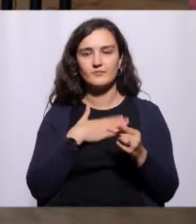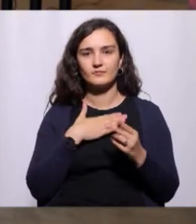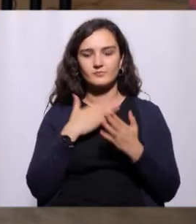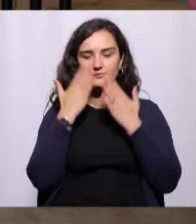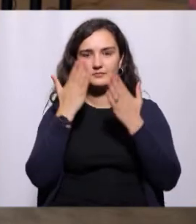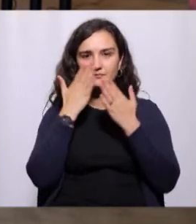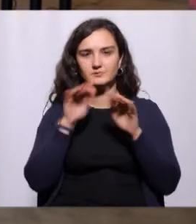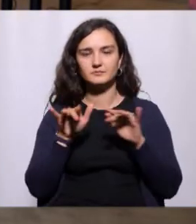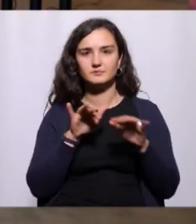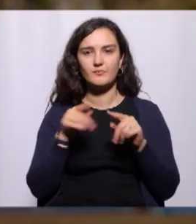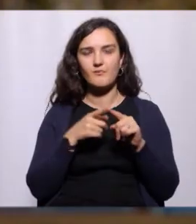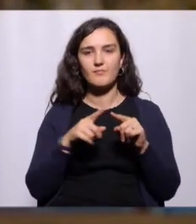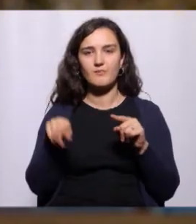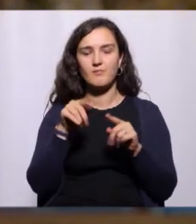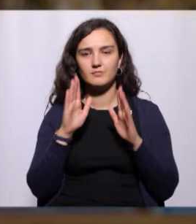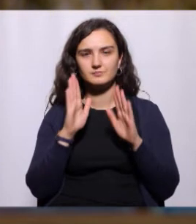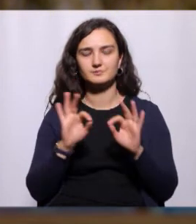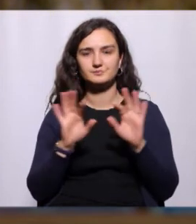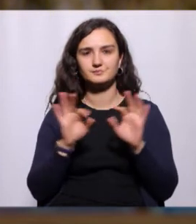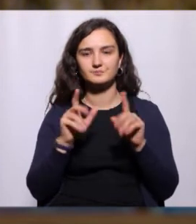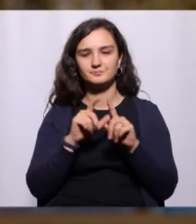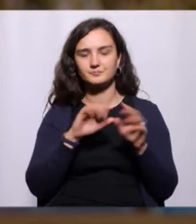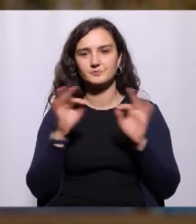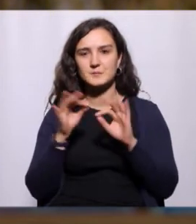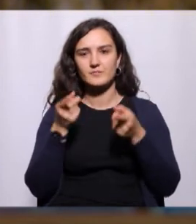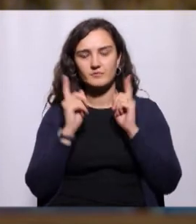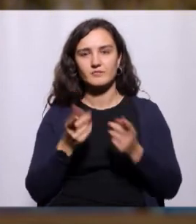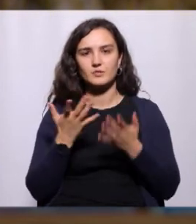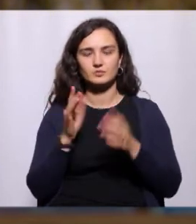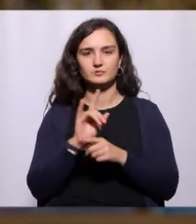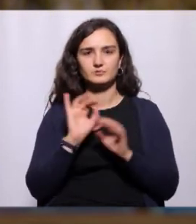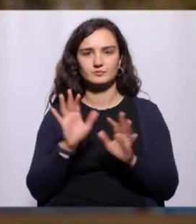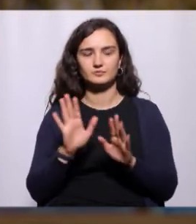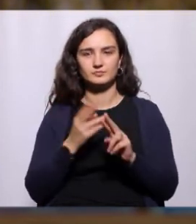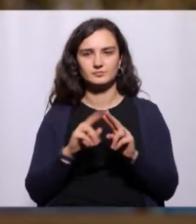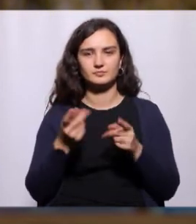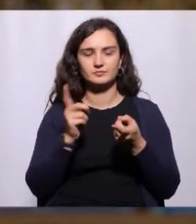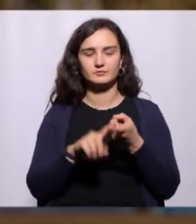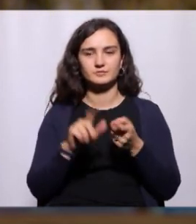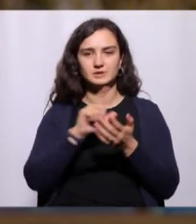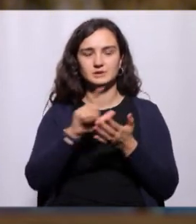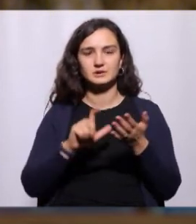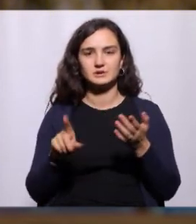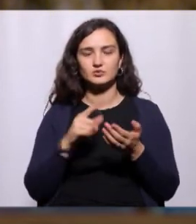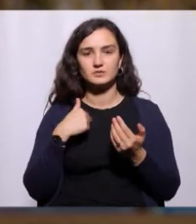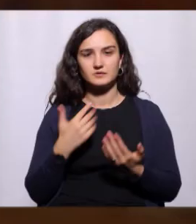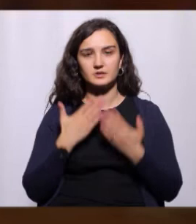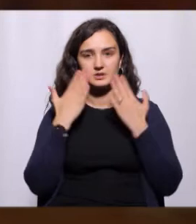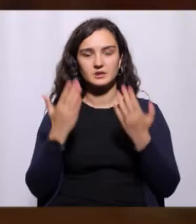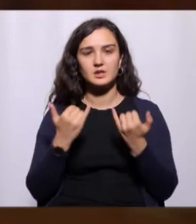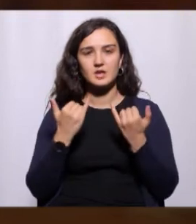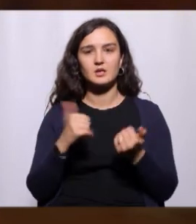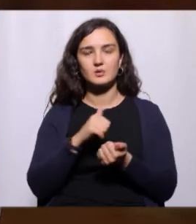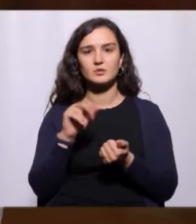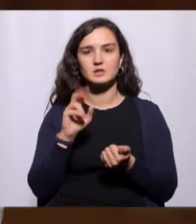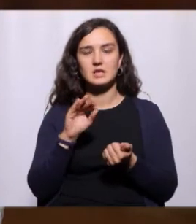reading activity in which we will determine if a sentence is true or false based on the text of what we read. ახლა კი,